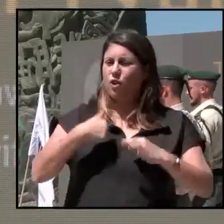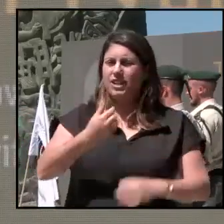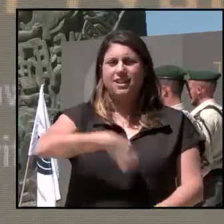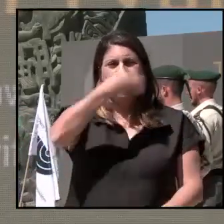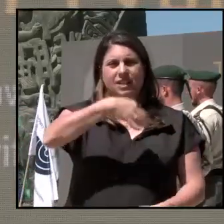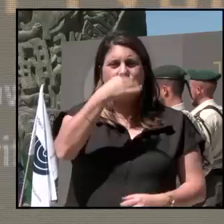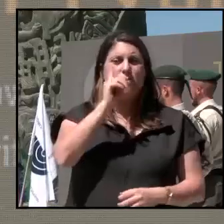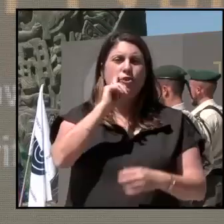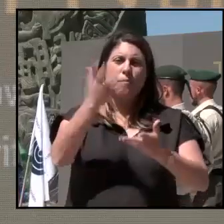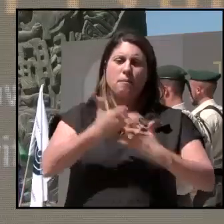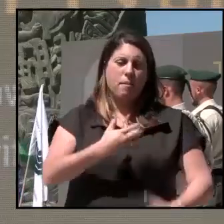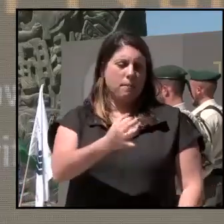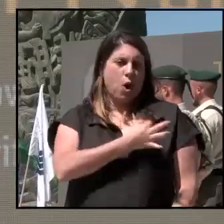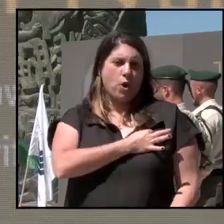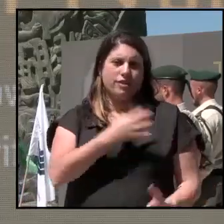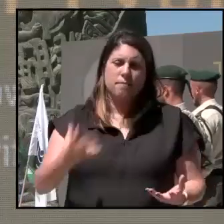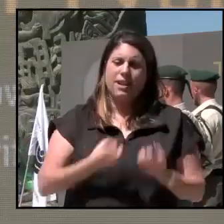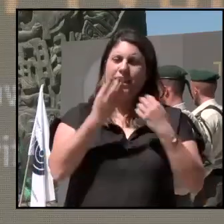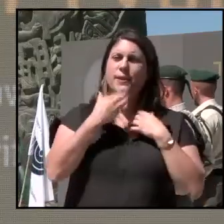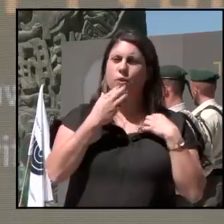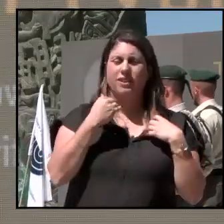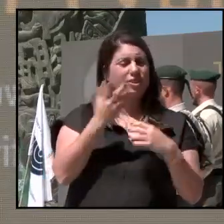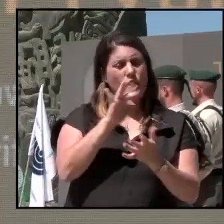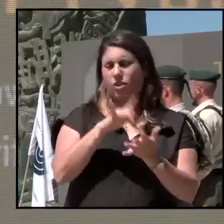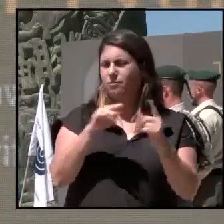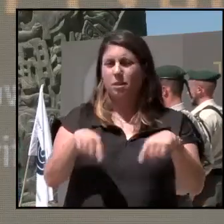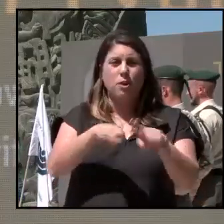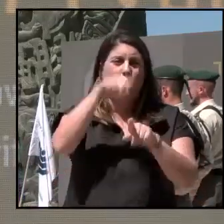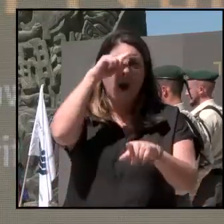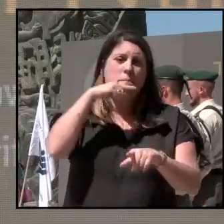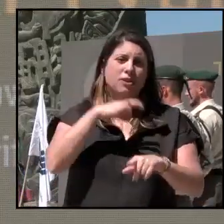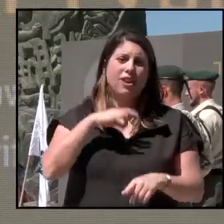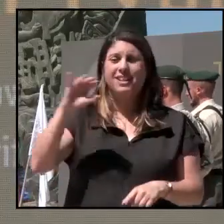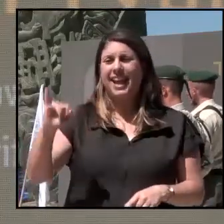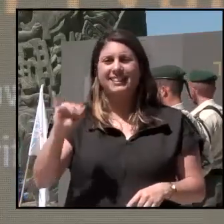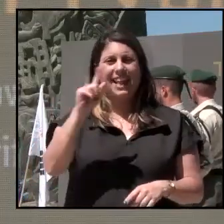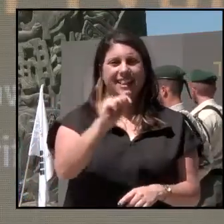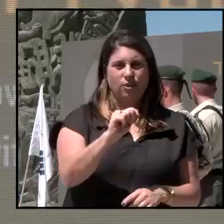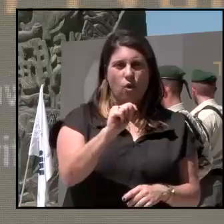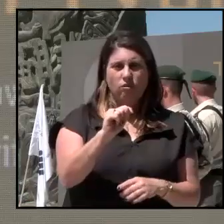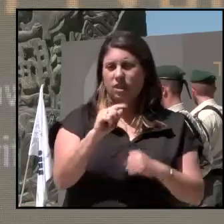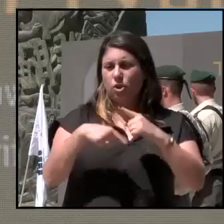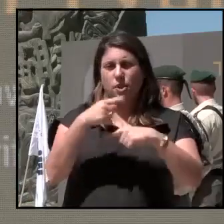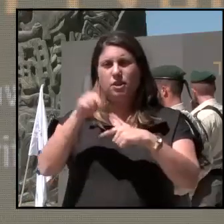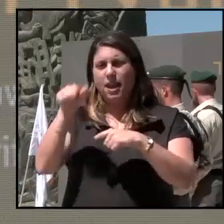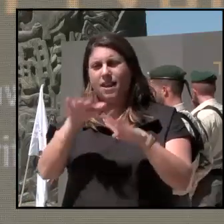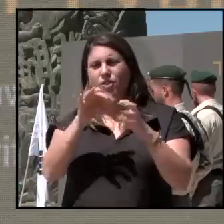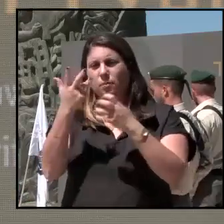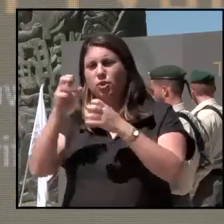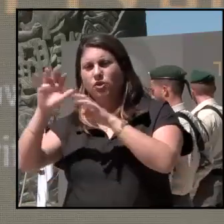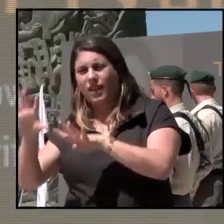דברים בשם מקבלי אות המציל היהודי שאינם איתנו, כמו אבי יחזקאל טידור, שבין השנים